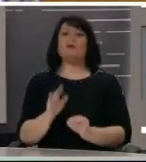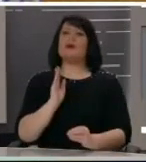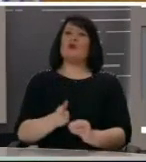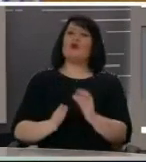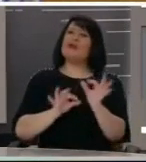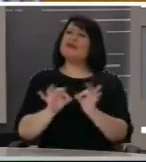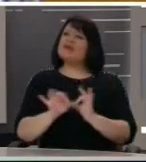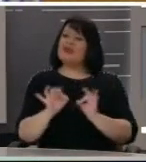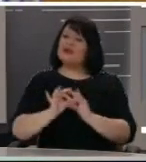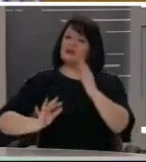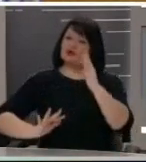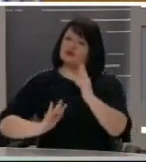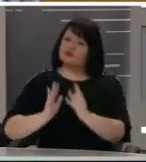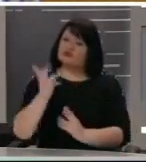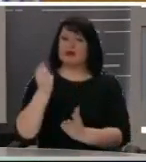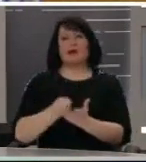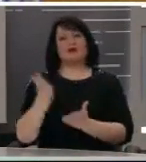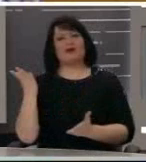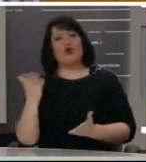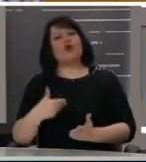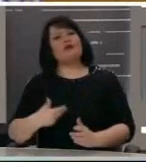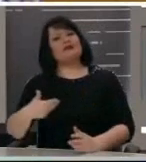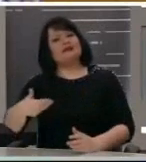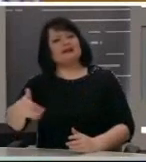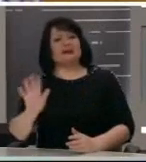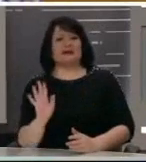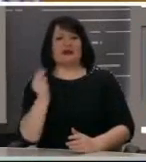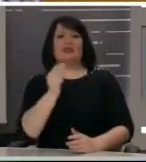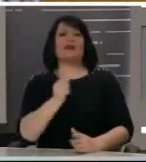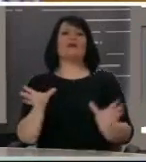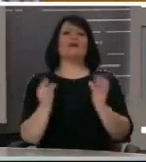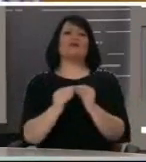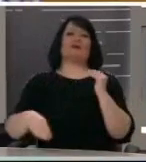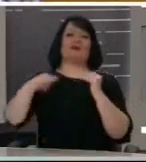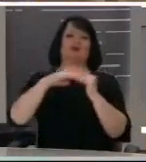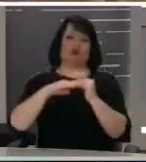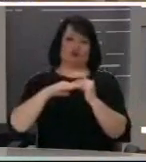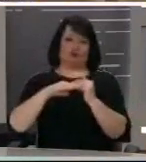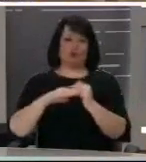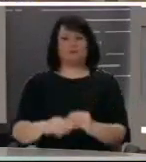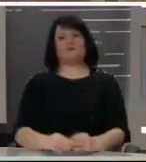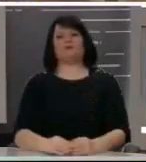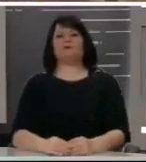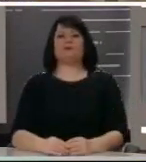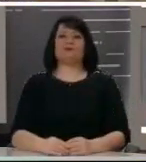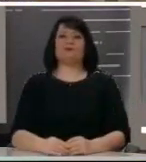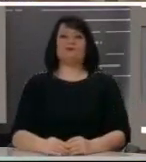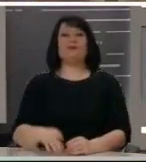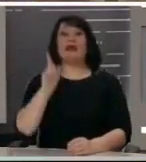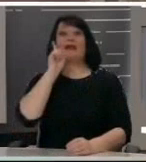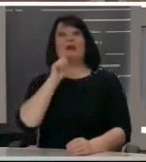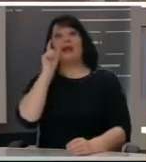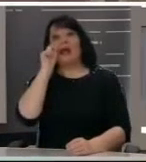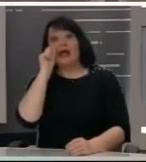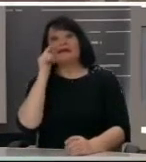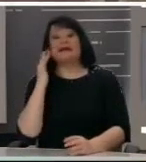σχεδιασμού και αξιολόγηση της προώθησης των θεμάτων ισότητας. Η διάσταση του φύλου εισάγεται επίσης